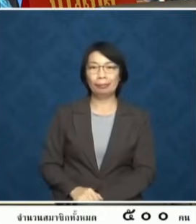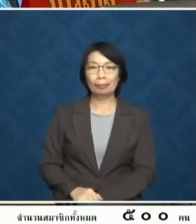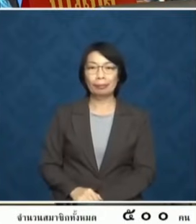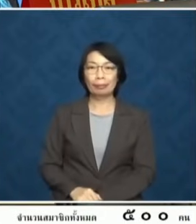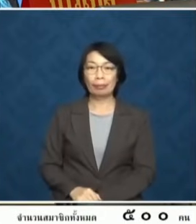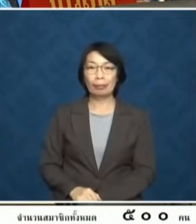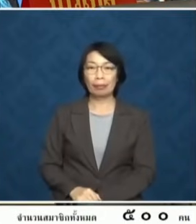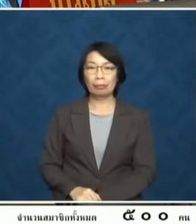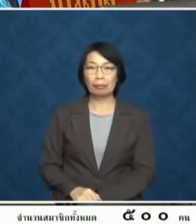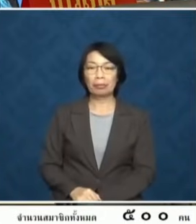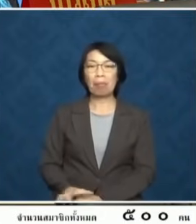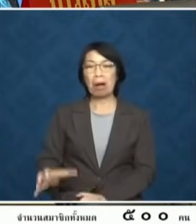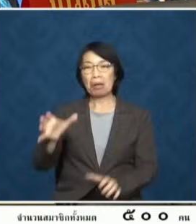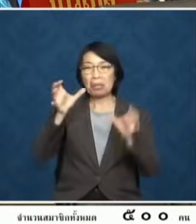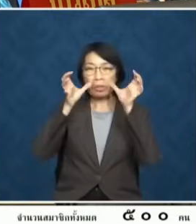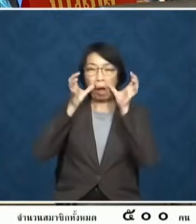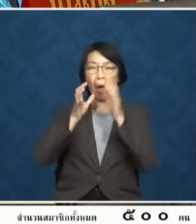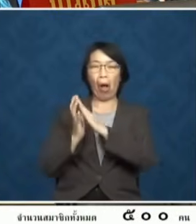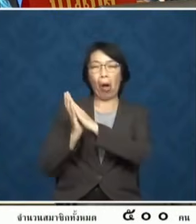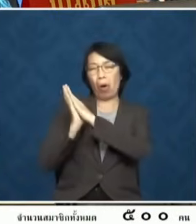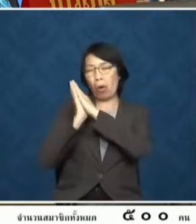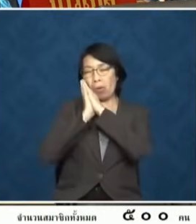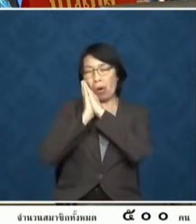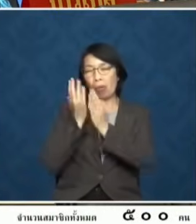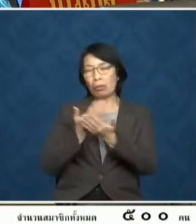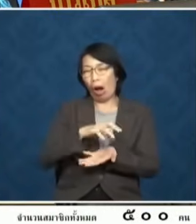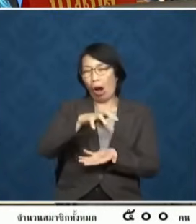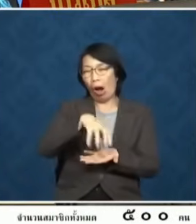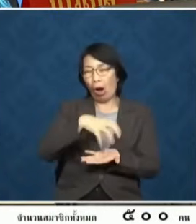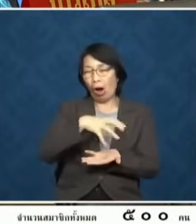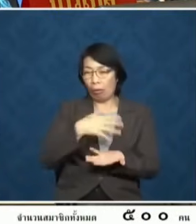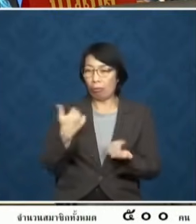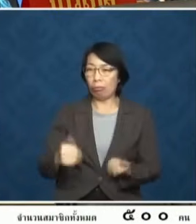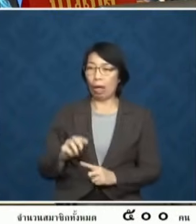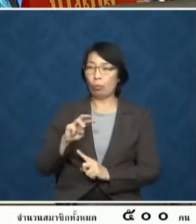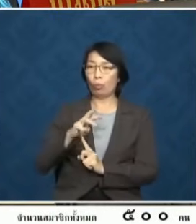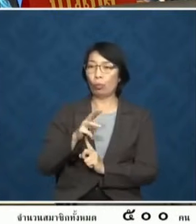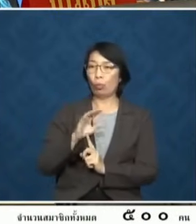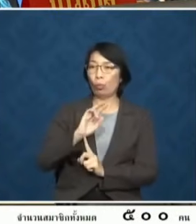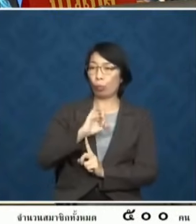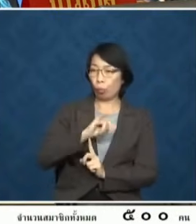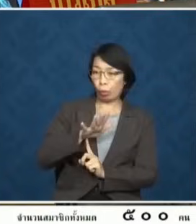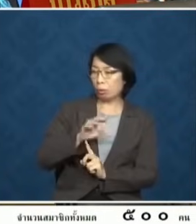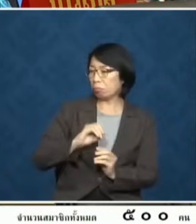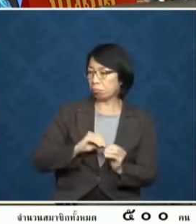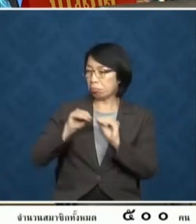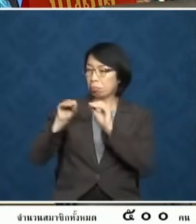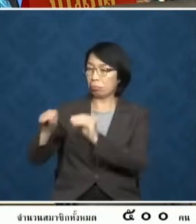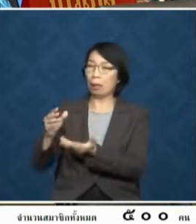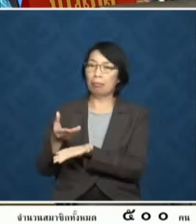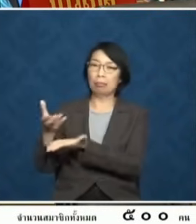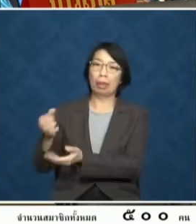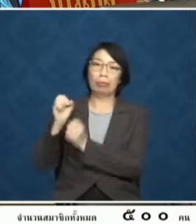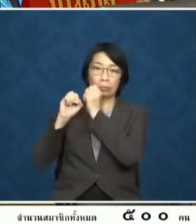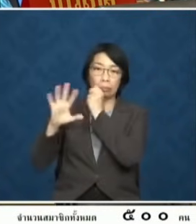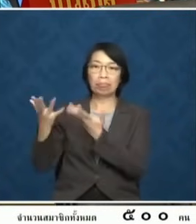เสือนอนกินอย่างกองทัพนะฮะไม่จำเป็นต้องนำส่งคืนคลื่นของตนเองกลับมาจัดสรรใหม่แต่อย่างใดเลยค่ะดิฉันจะขอ